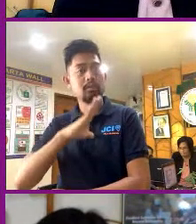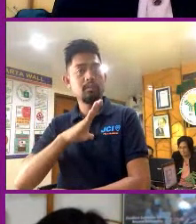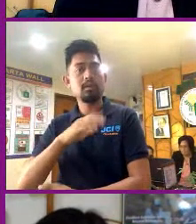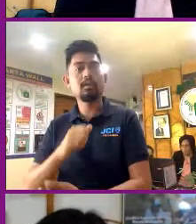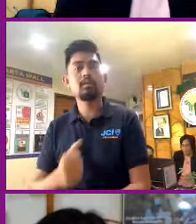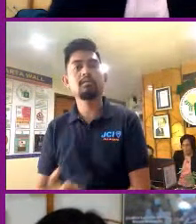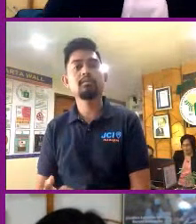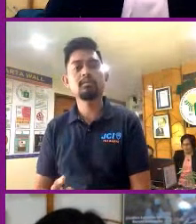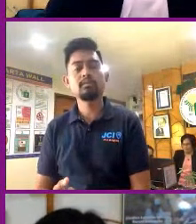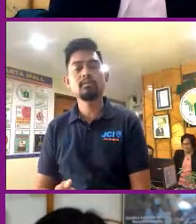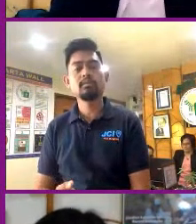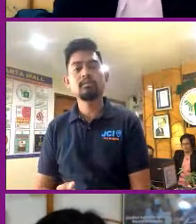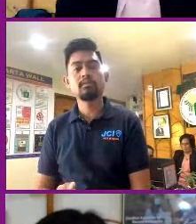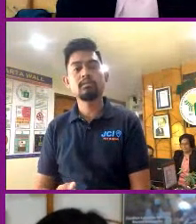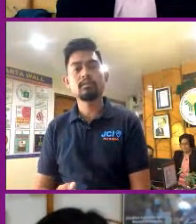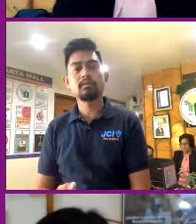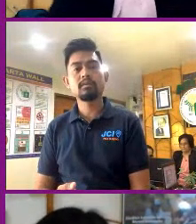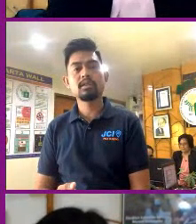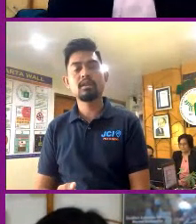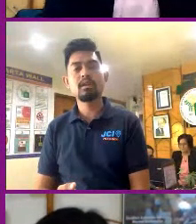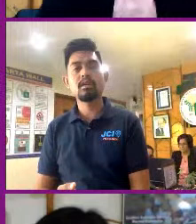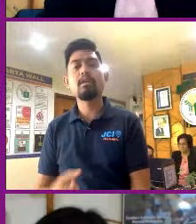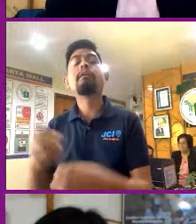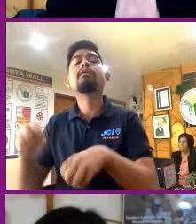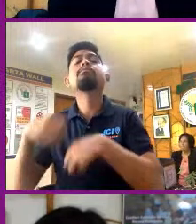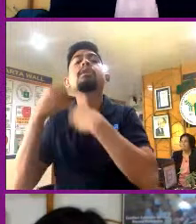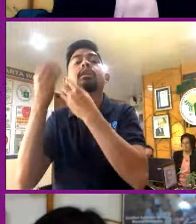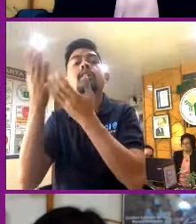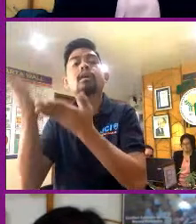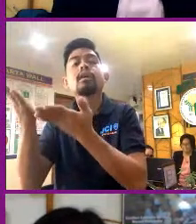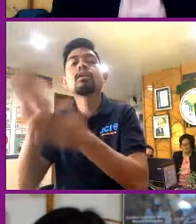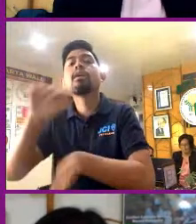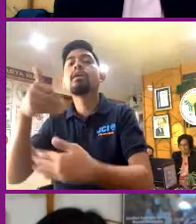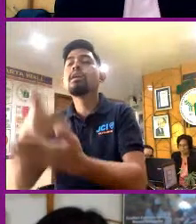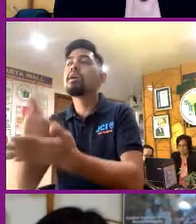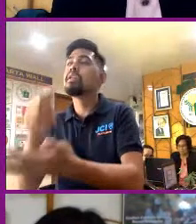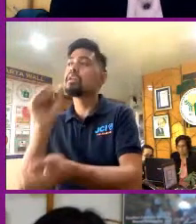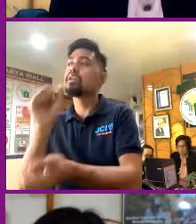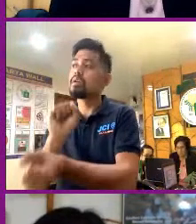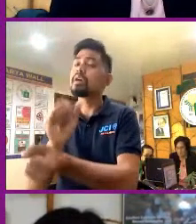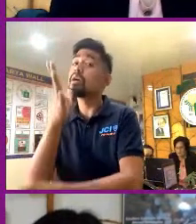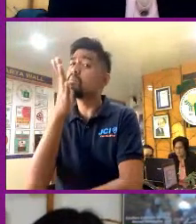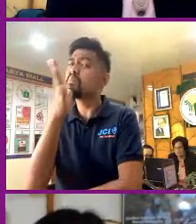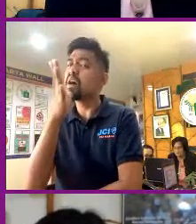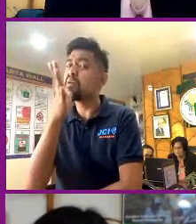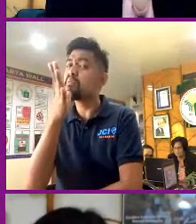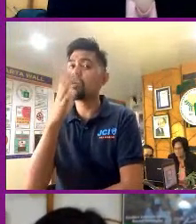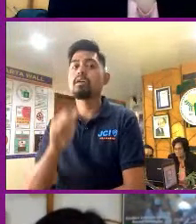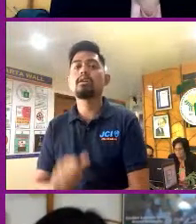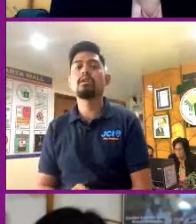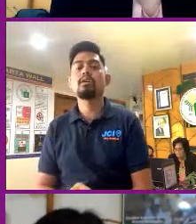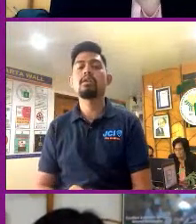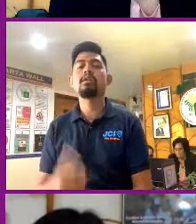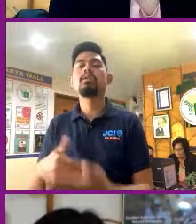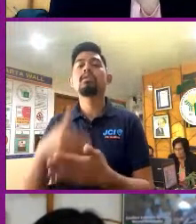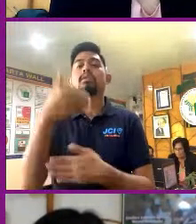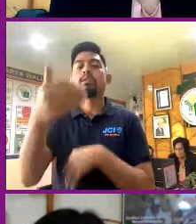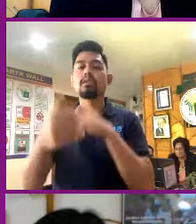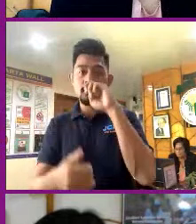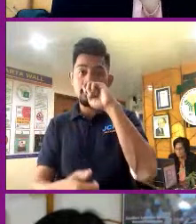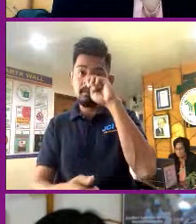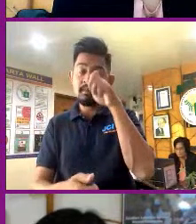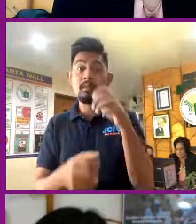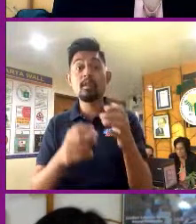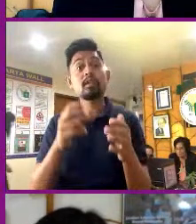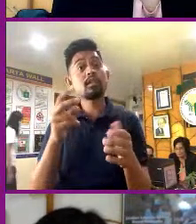Gabrentina, inaasa kay nanay halos lahat ng gawain sa bahay. Number 2, sa column number 2, dahil